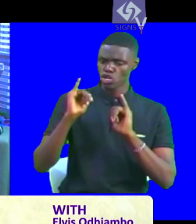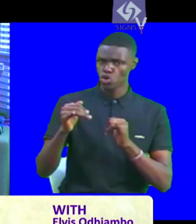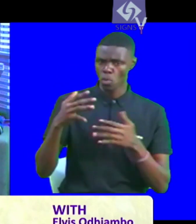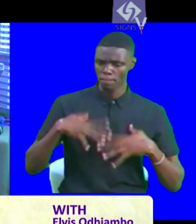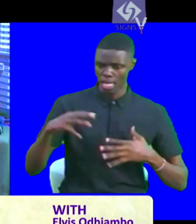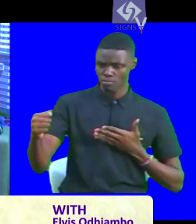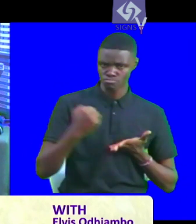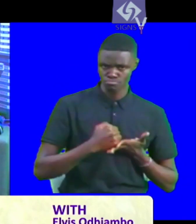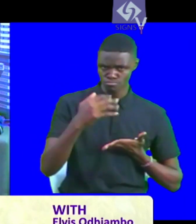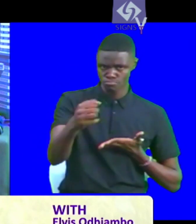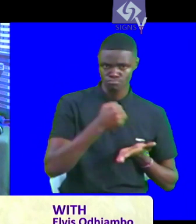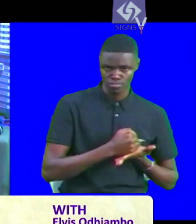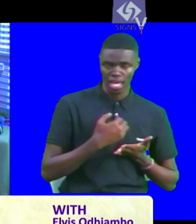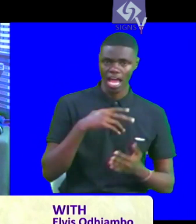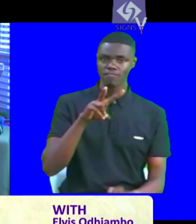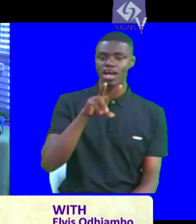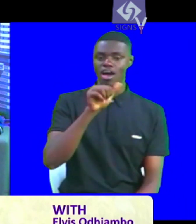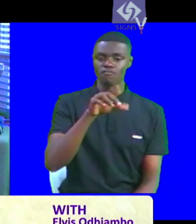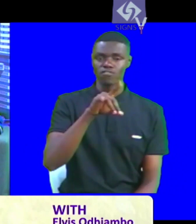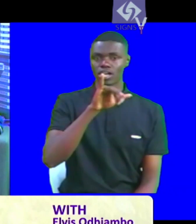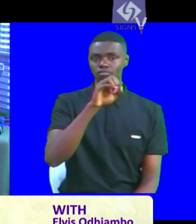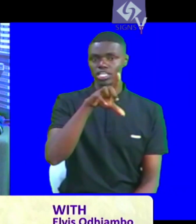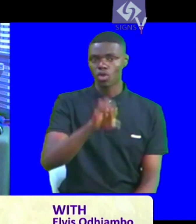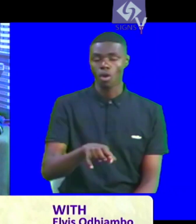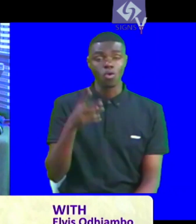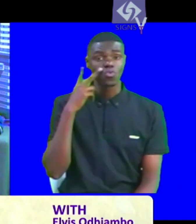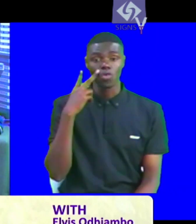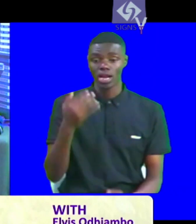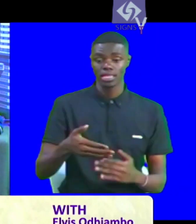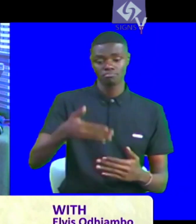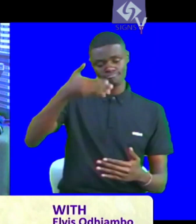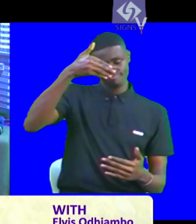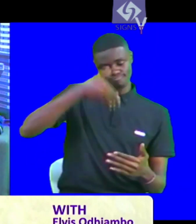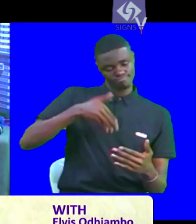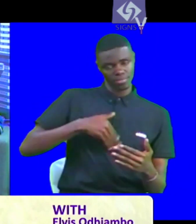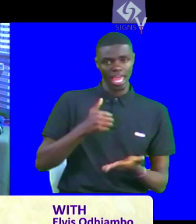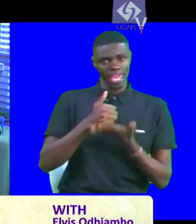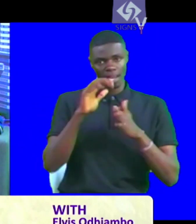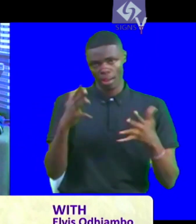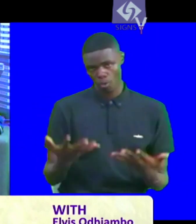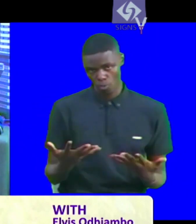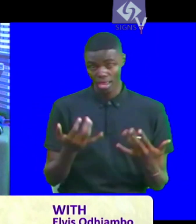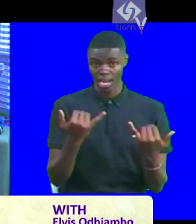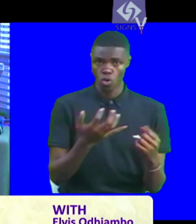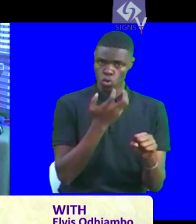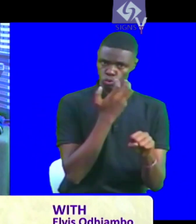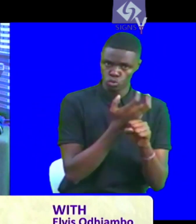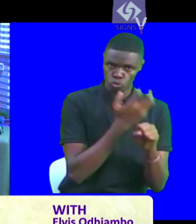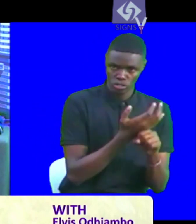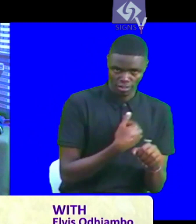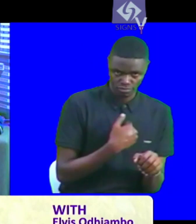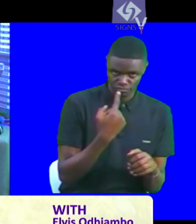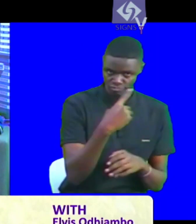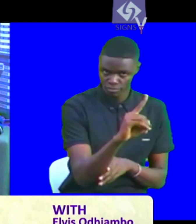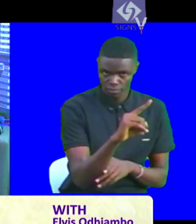new signings. Pale hivyo nyuma wako na the new signing Vardiol. Unaonaje Manfredi pale hivyo nyuma? Ataanzaje kuja kusaidia? Kumbuka tayari wako